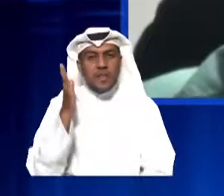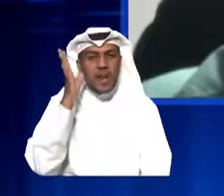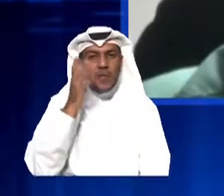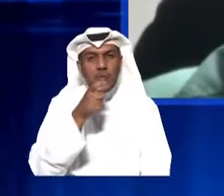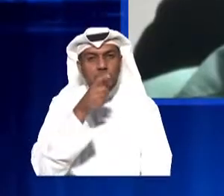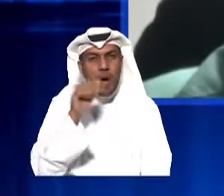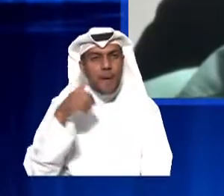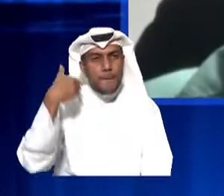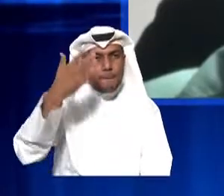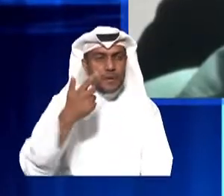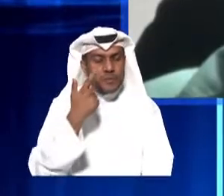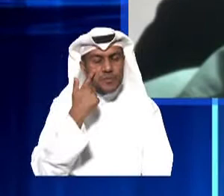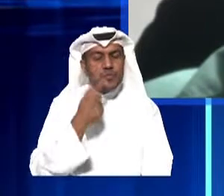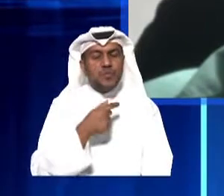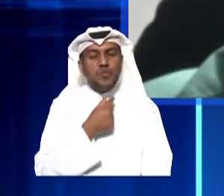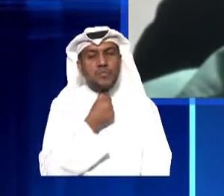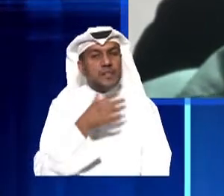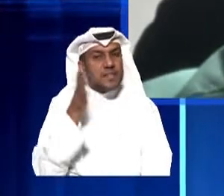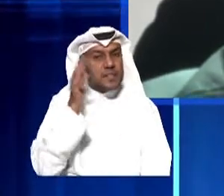هي آخر التطورات لديكم؟